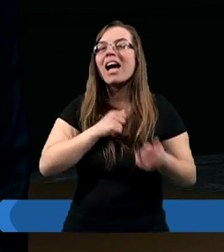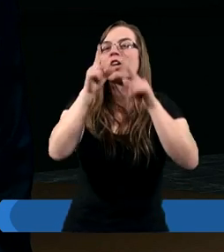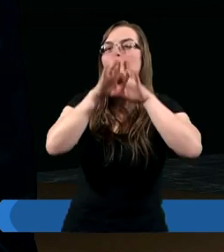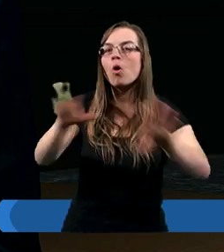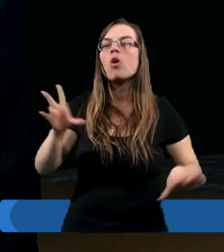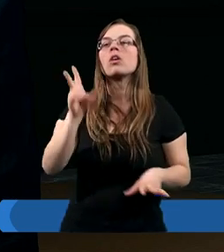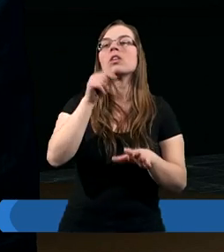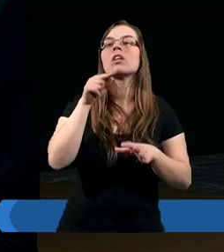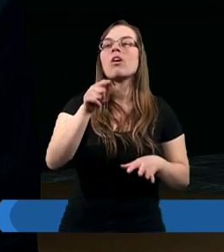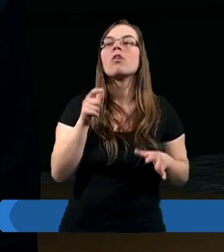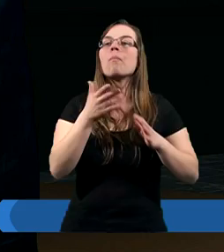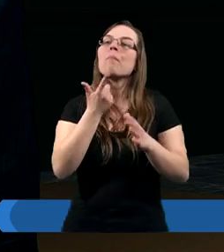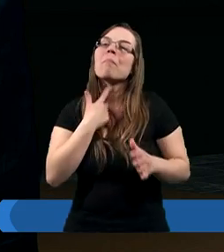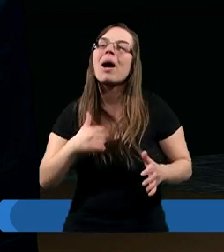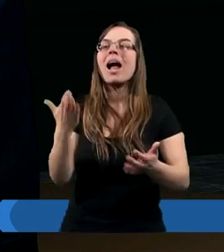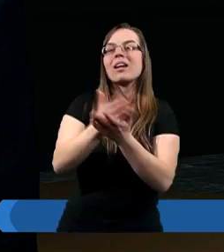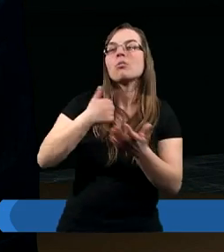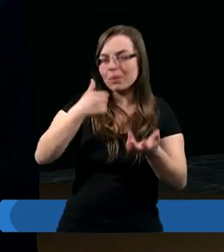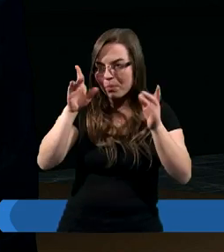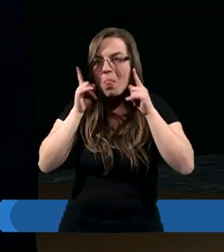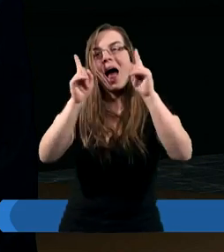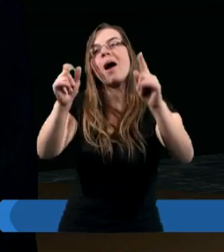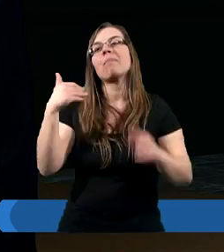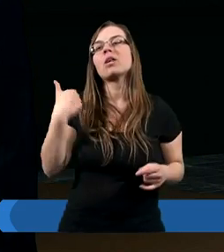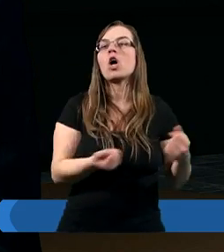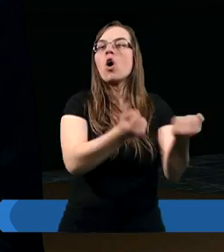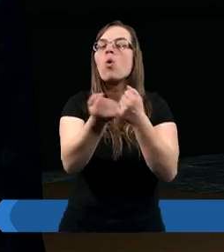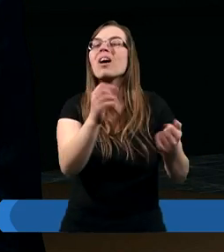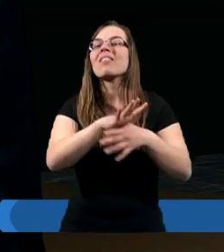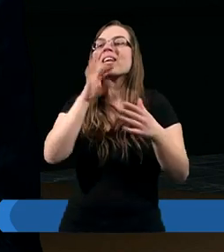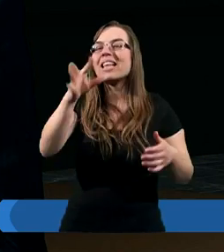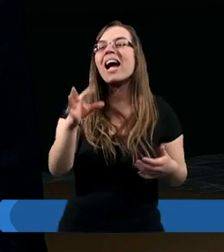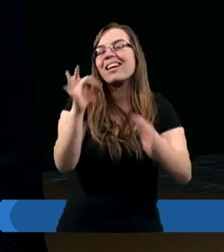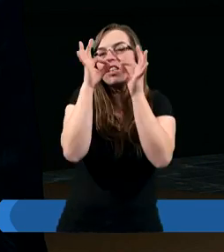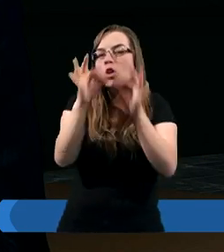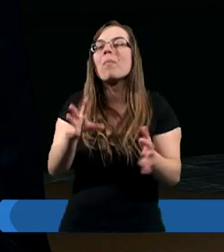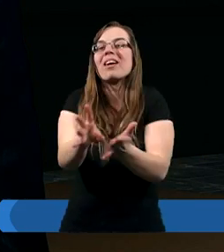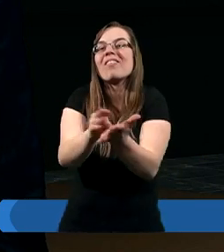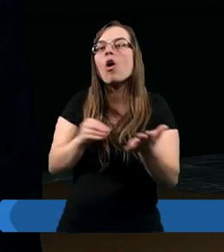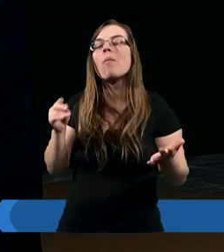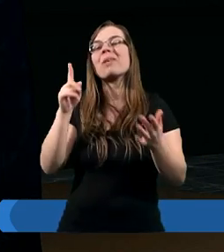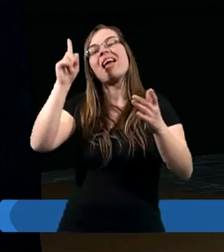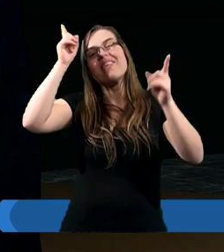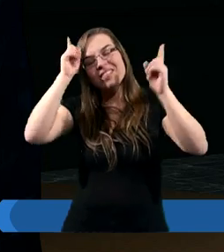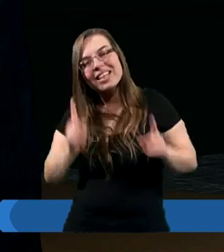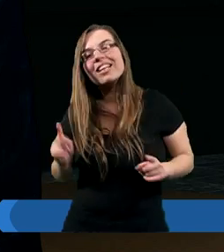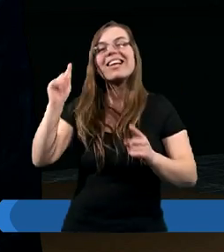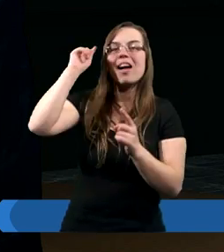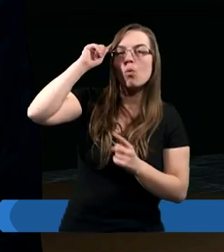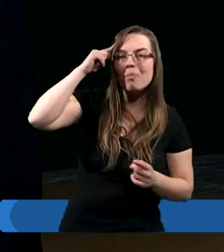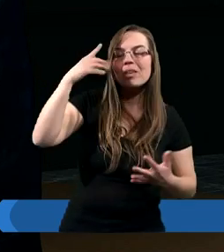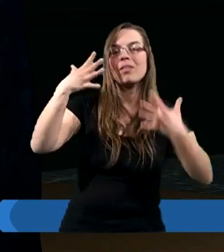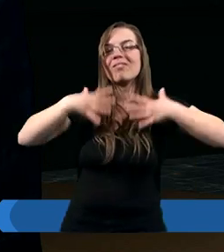że pragnie tego, abyśmy byli naprawdę utrzymani w takiej dobrej formie fizycznej i umysłowej.